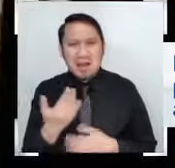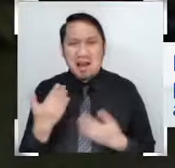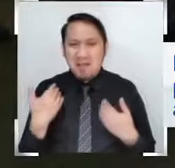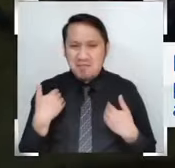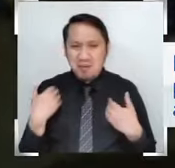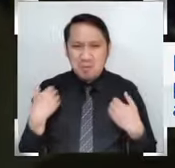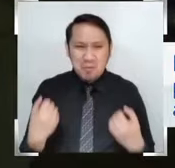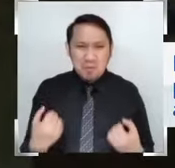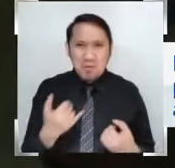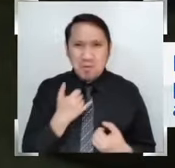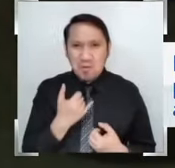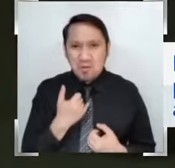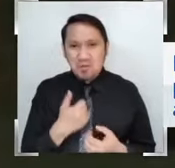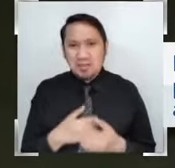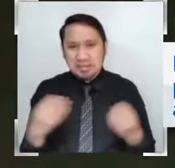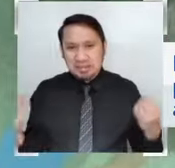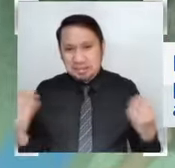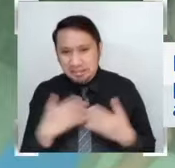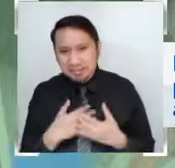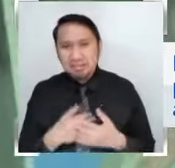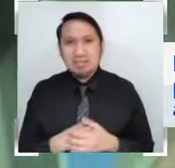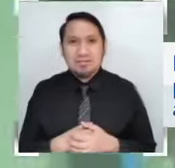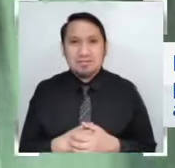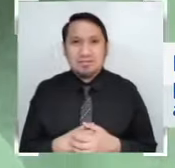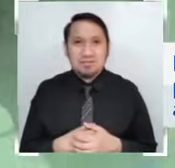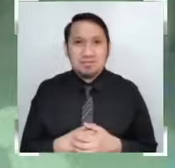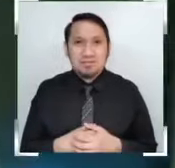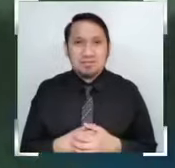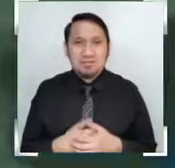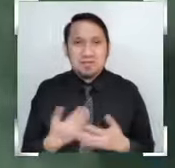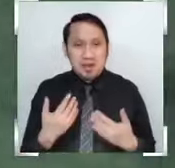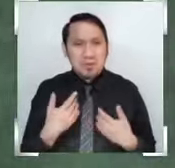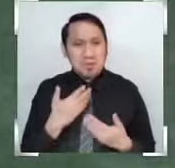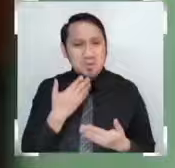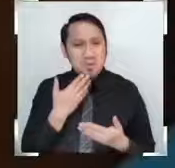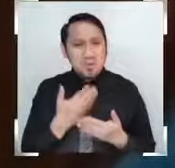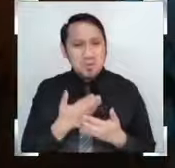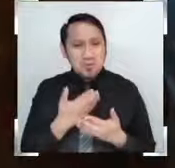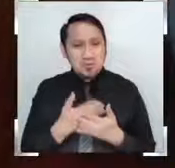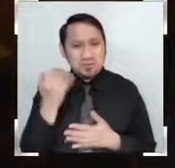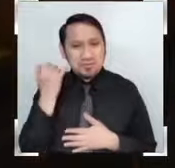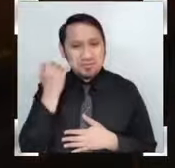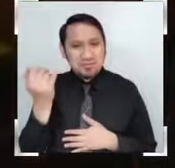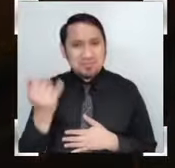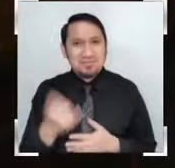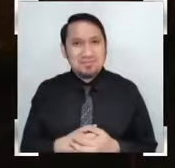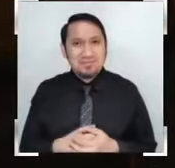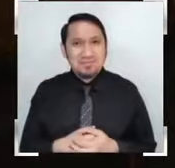mukhang effective ang mala real life train to Busan.